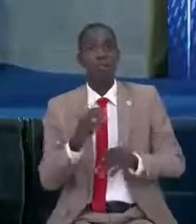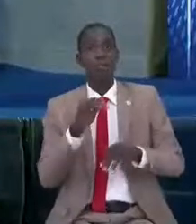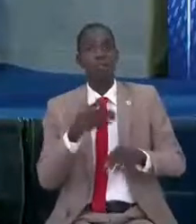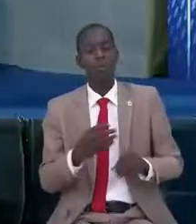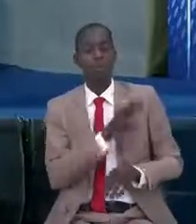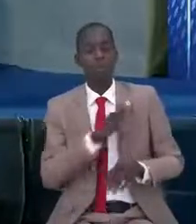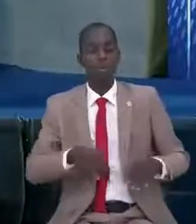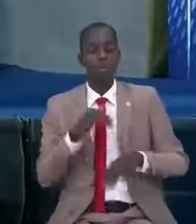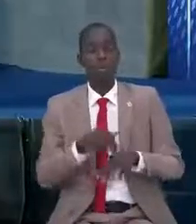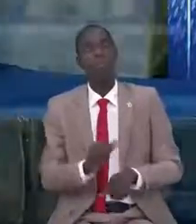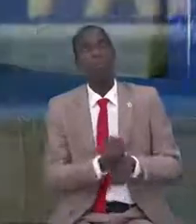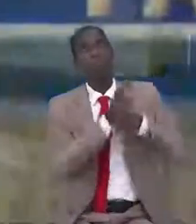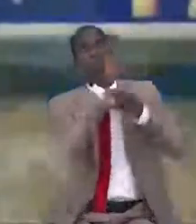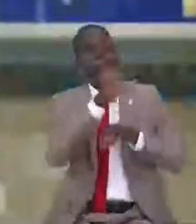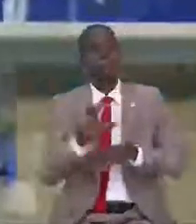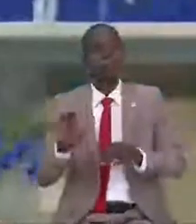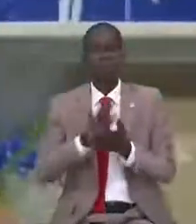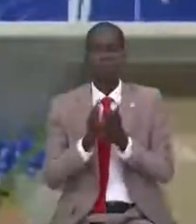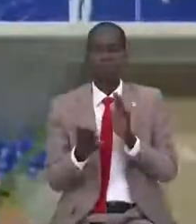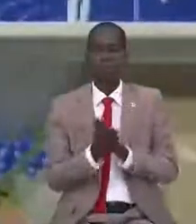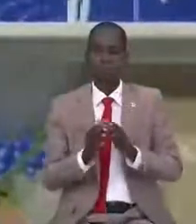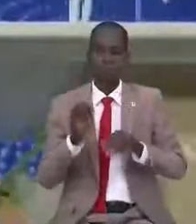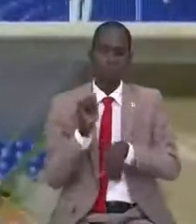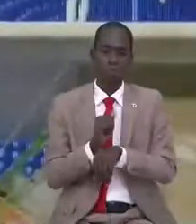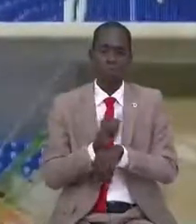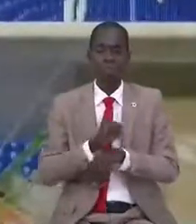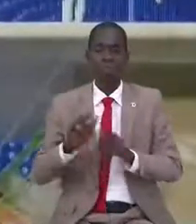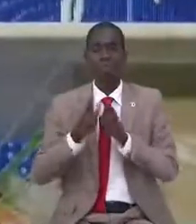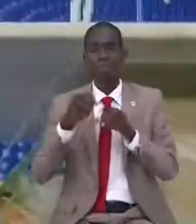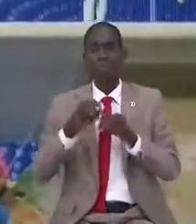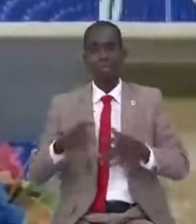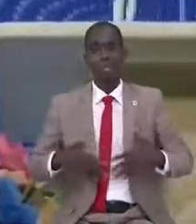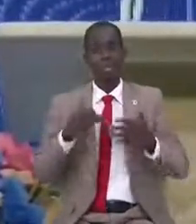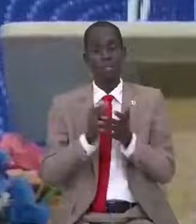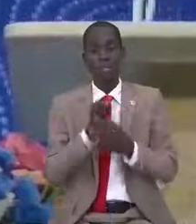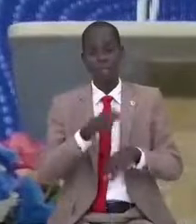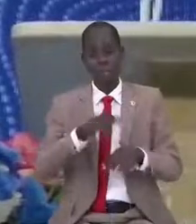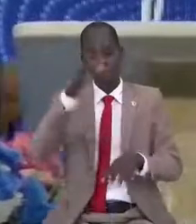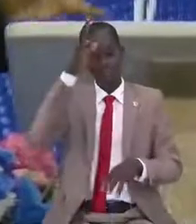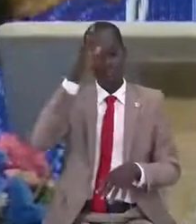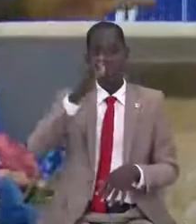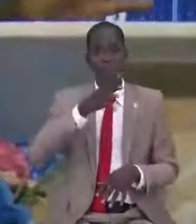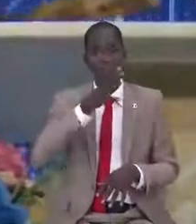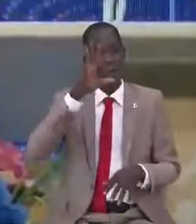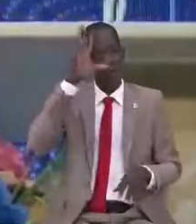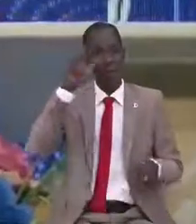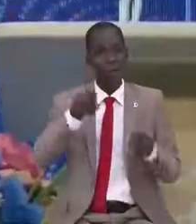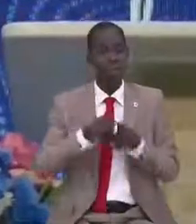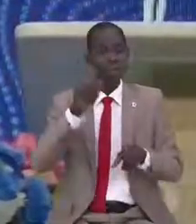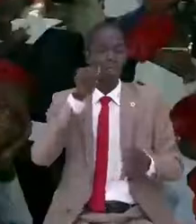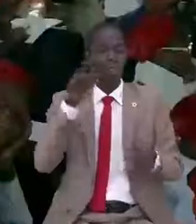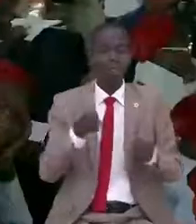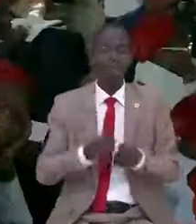est devenu efficace dans ta vie. En ce temps-là, papa, maman, frère, soeur,